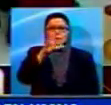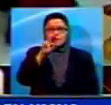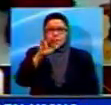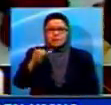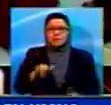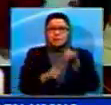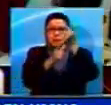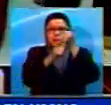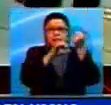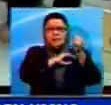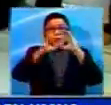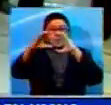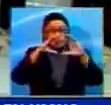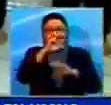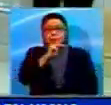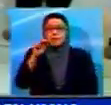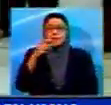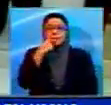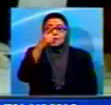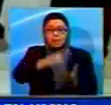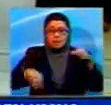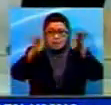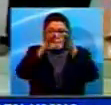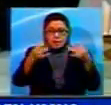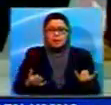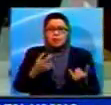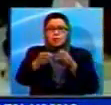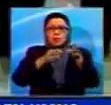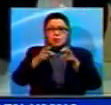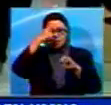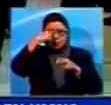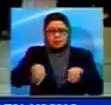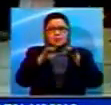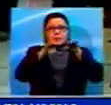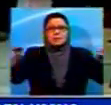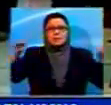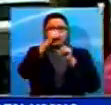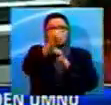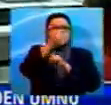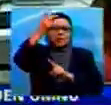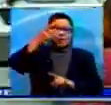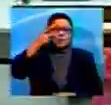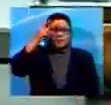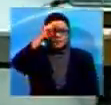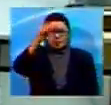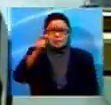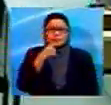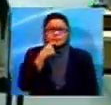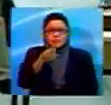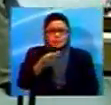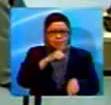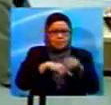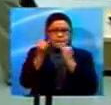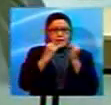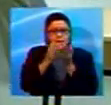multimedia berkata apa yang penting kini adalah usaha menstabilkan keadaantik di terengganuiau menyatakannya kepada media